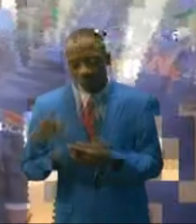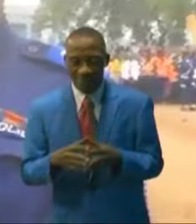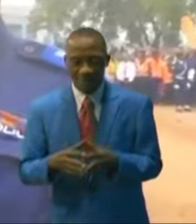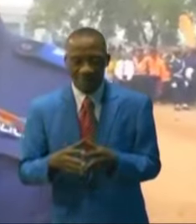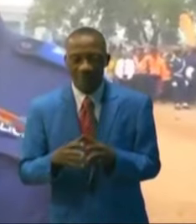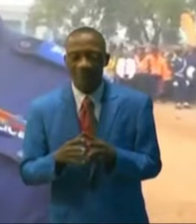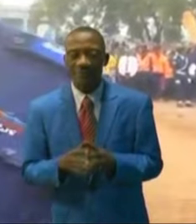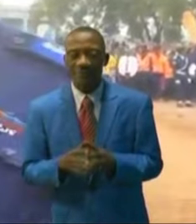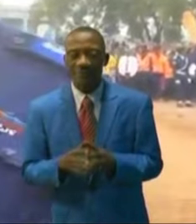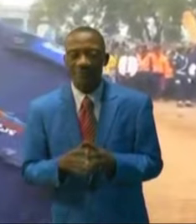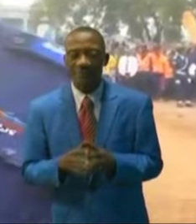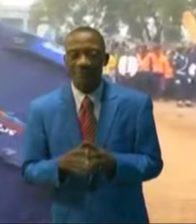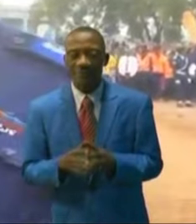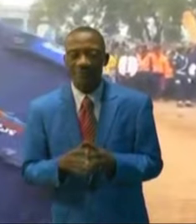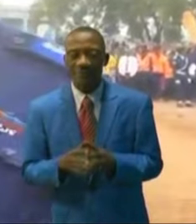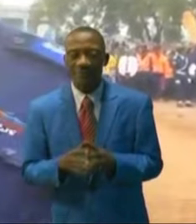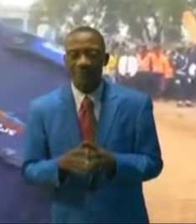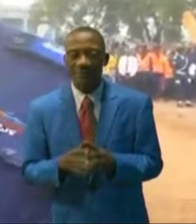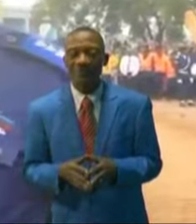Le